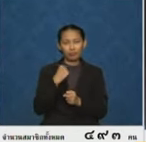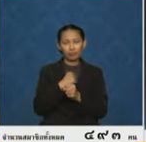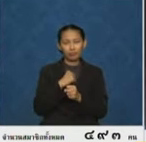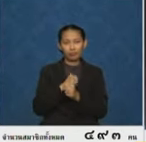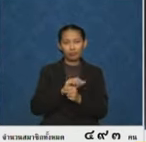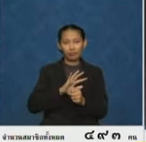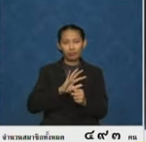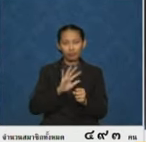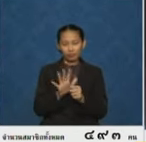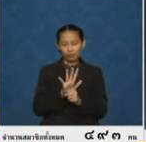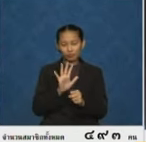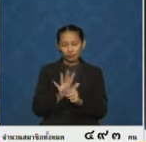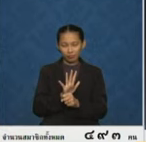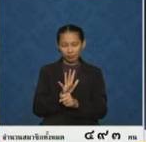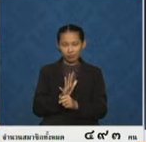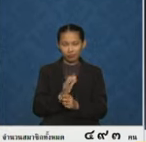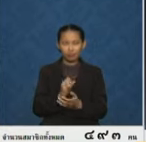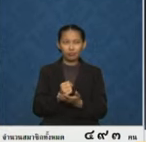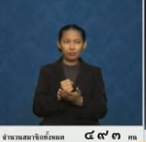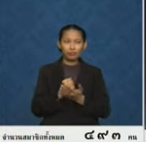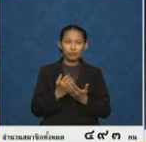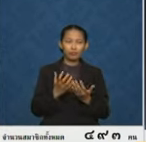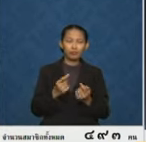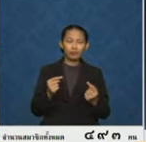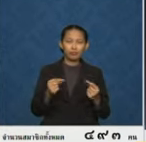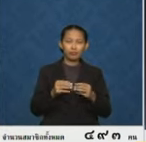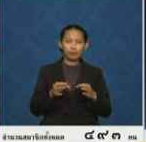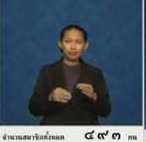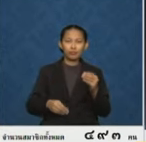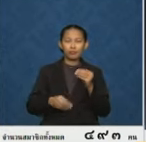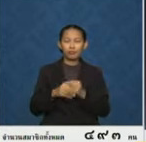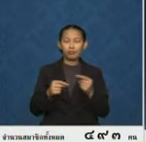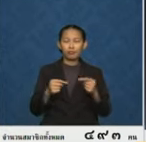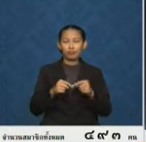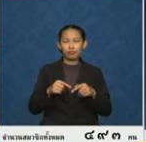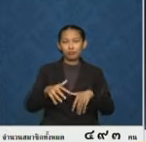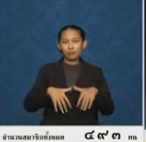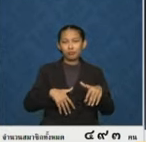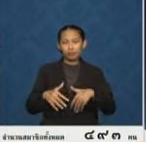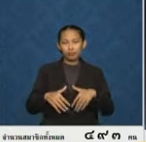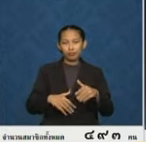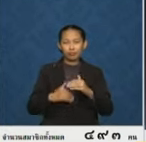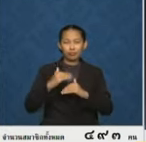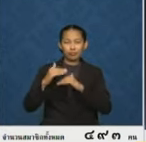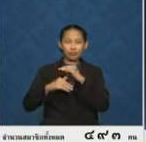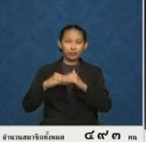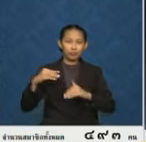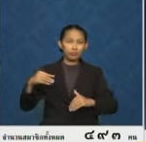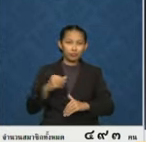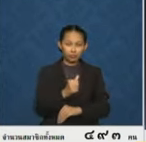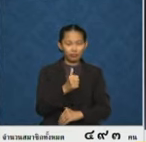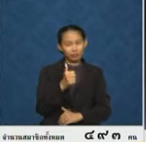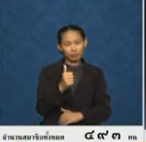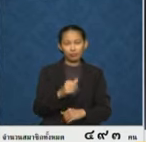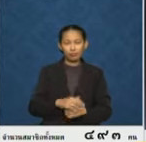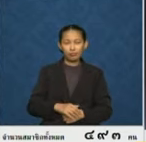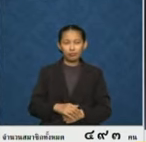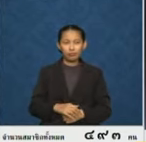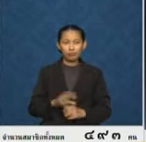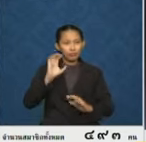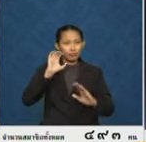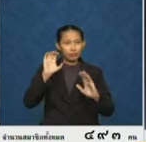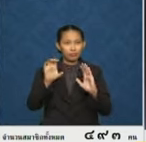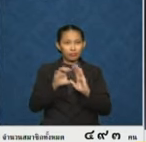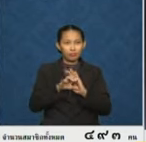พอไม่สามารถรองรับการขยายตัวของเมืองที่ตบเติบโตขึ้นได้อย่างรวดเร็วนะคะภาพในชุม